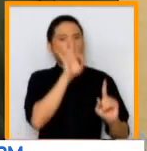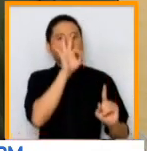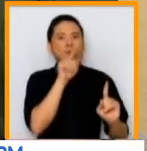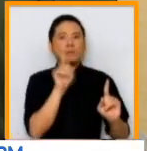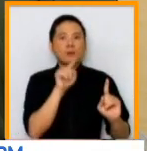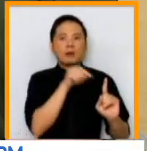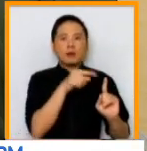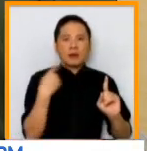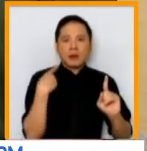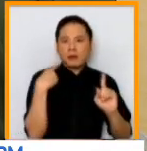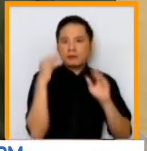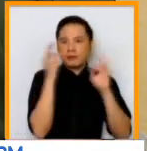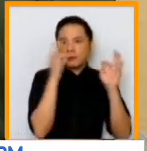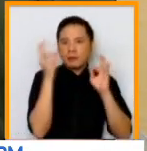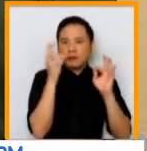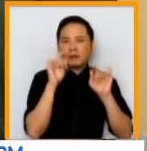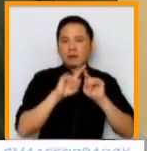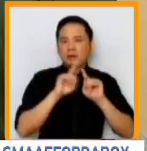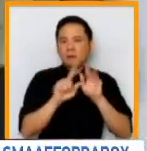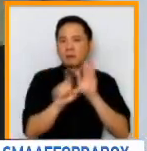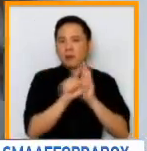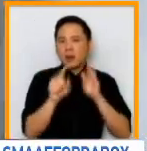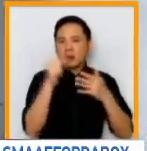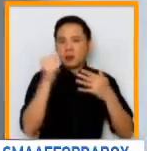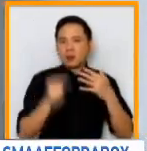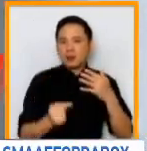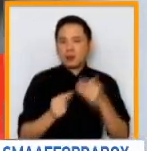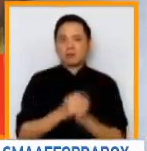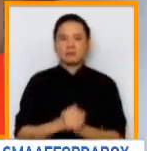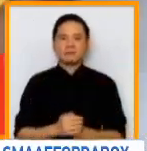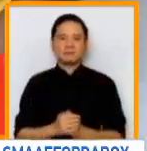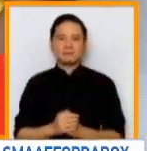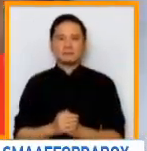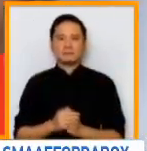May unang balita si Chino Gaston.